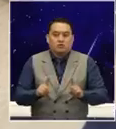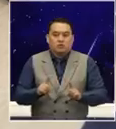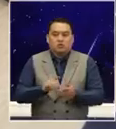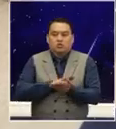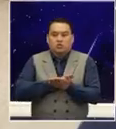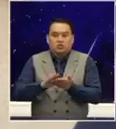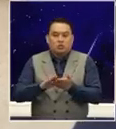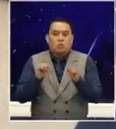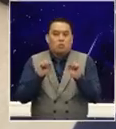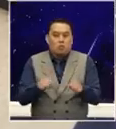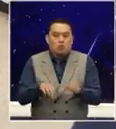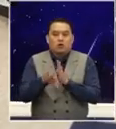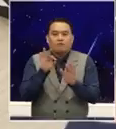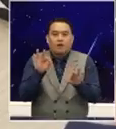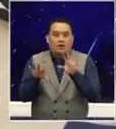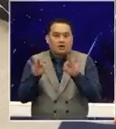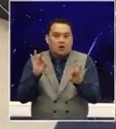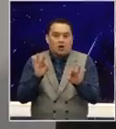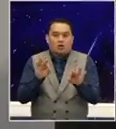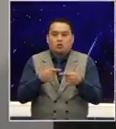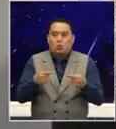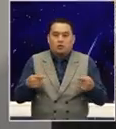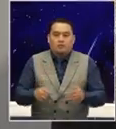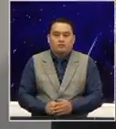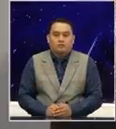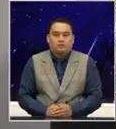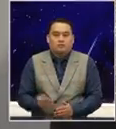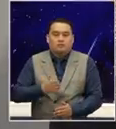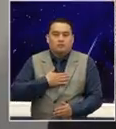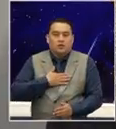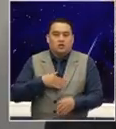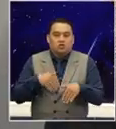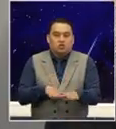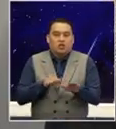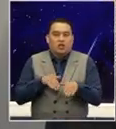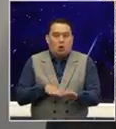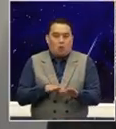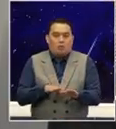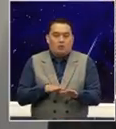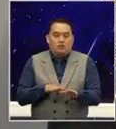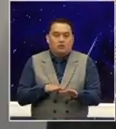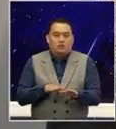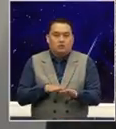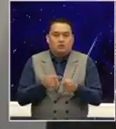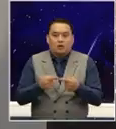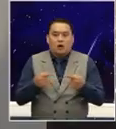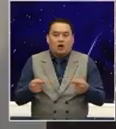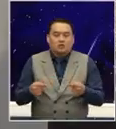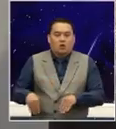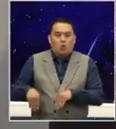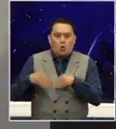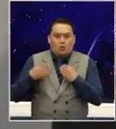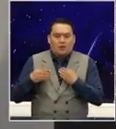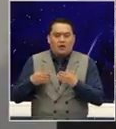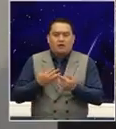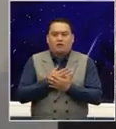стилизованностью. Их даже можно подобрать к тому или иному наряду. Мы шьем, получается, уюкурпе, правкурпе, одеяло,